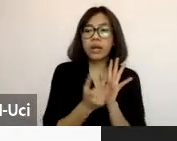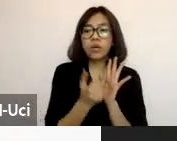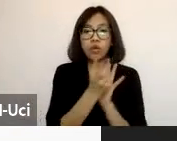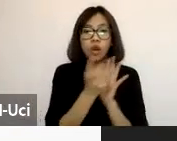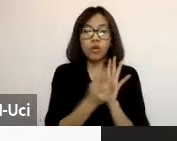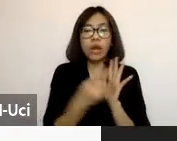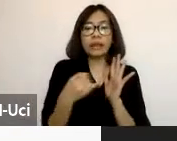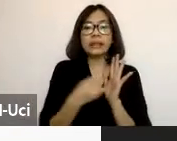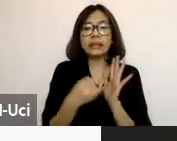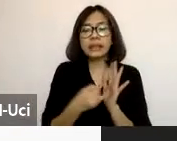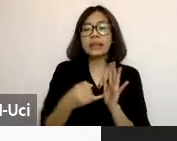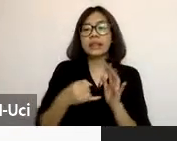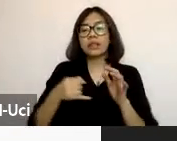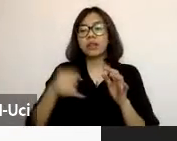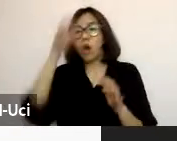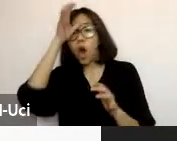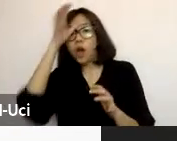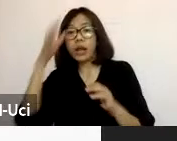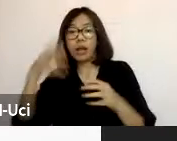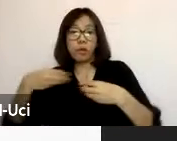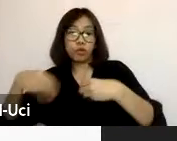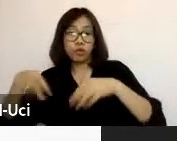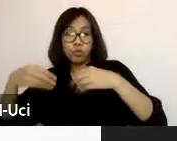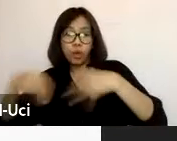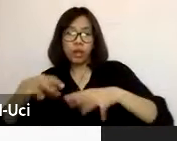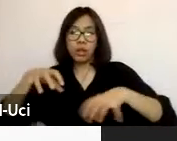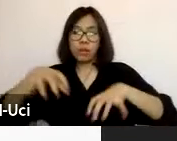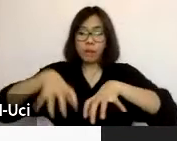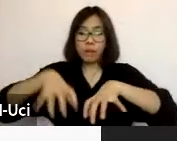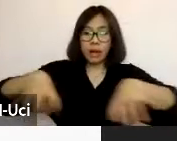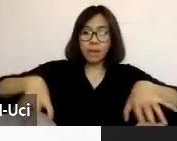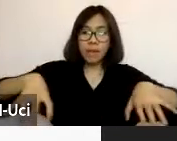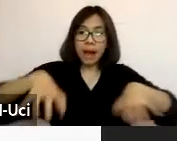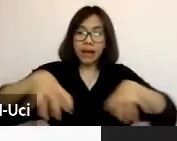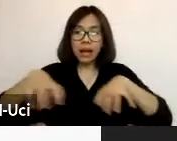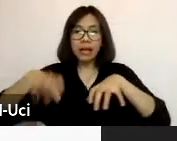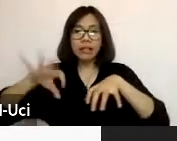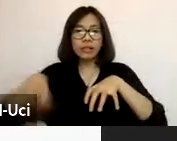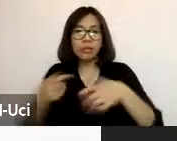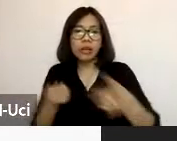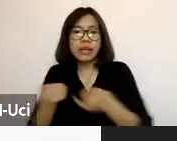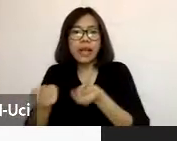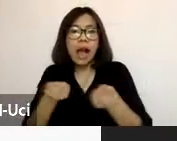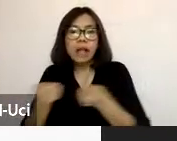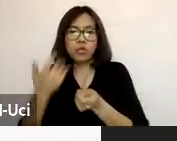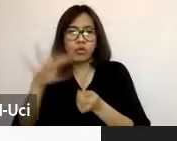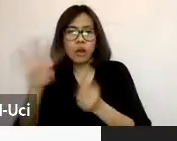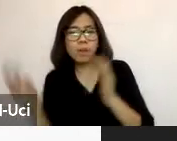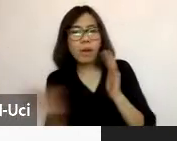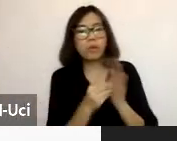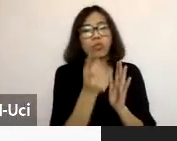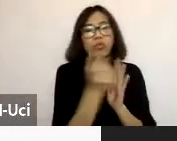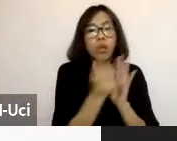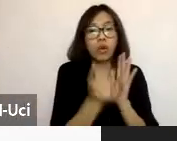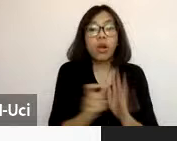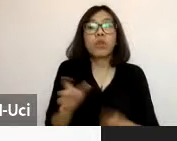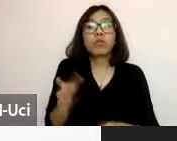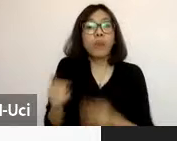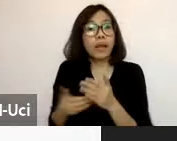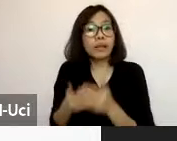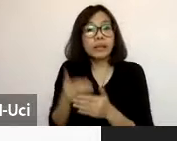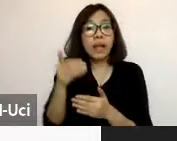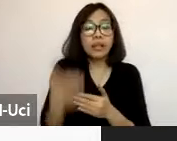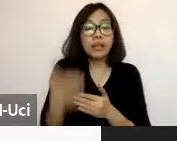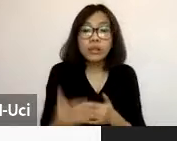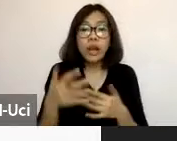itu aman sehingga konsumen terlindungi konsumen memperoleh keadilan dan Eh